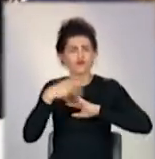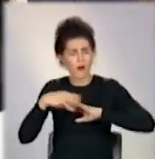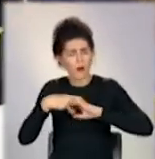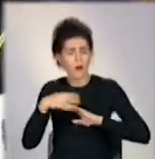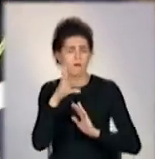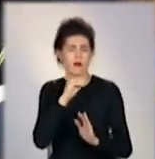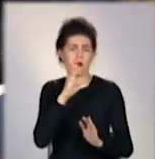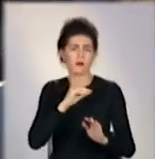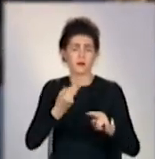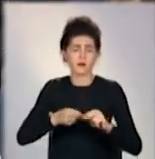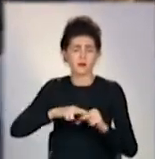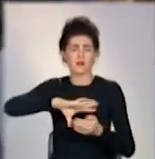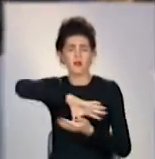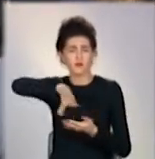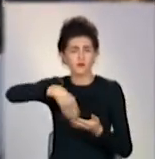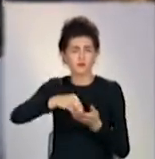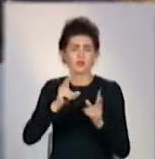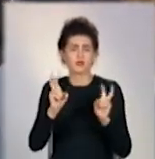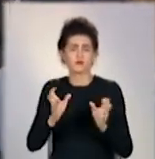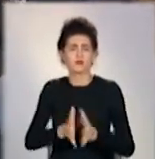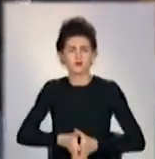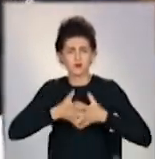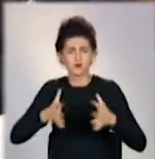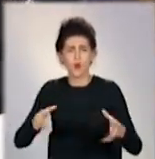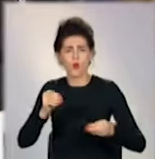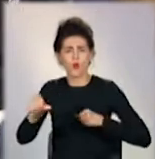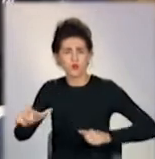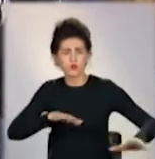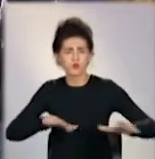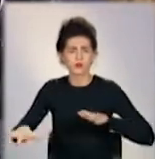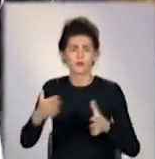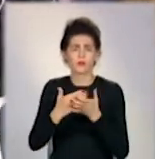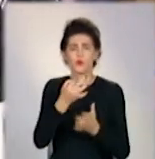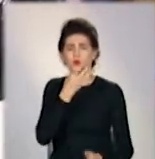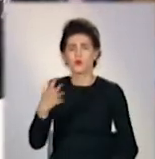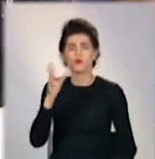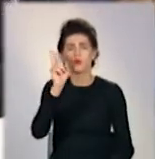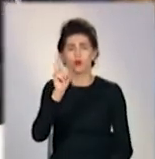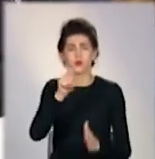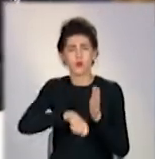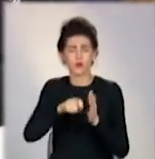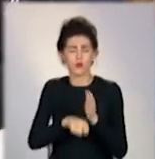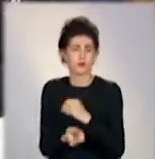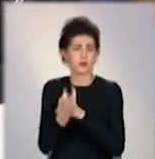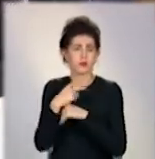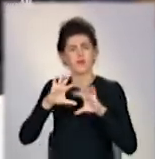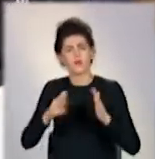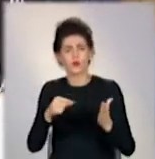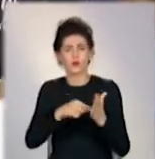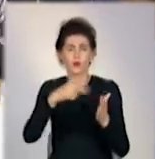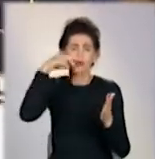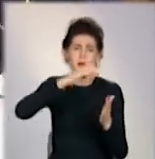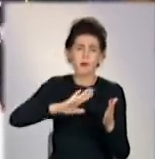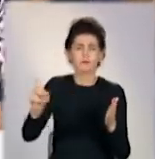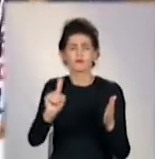І це все у нас створює шикарне поле для корупції. Понимаете, коли любой проверяющий прийде і скаже, а ось тут не так, а ось тут не